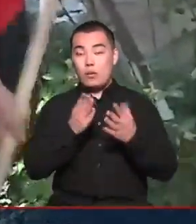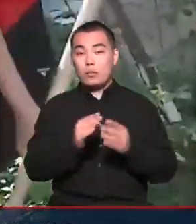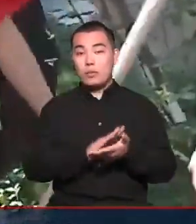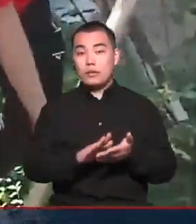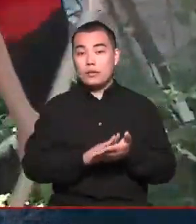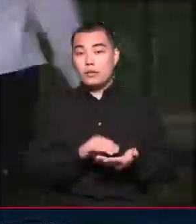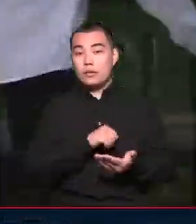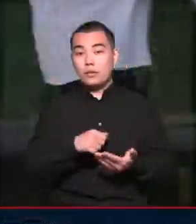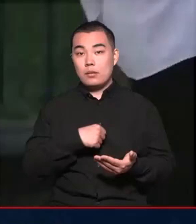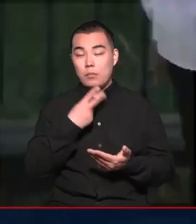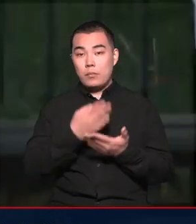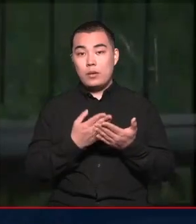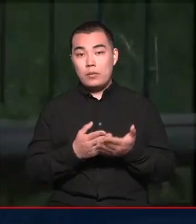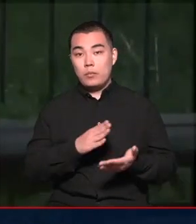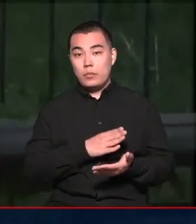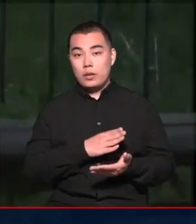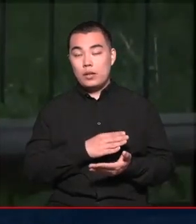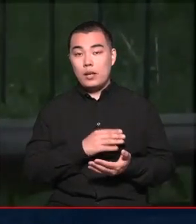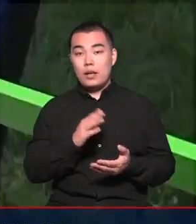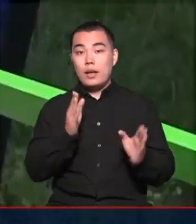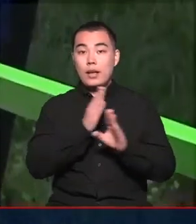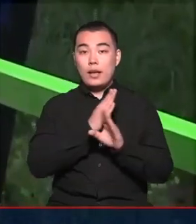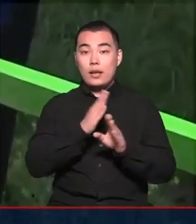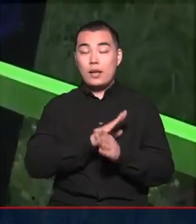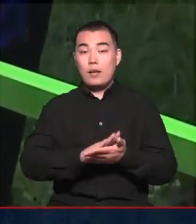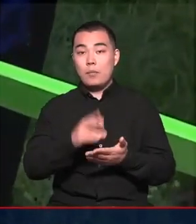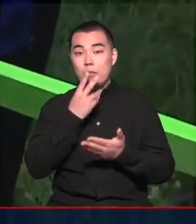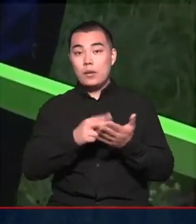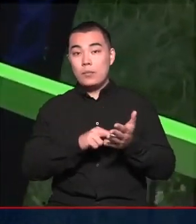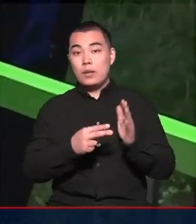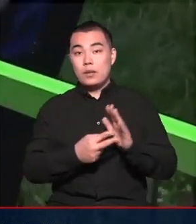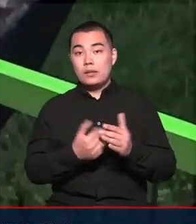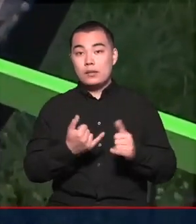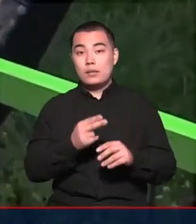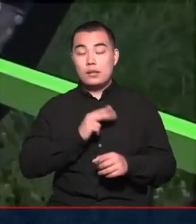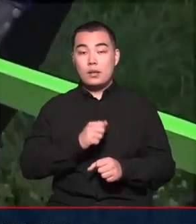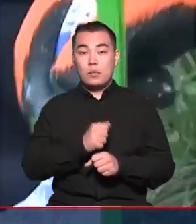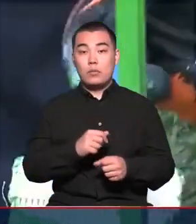білім ошақтарында да өтіп жатыр. Айта кетейік, экоакцияға қала әкімі Ғабит Сыздықбек те үнемі